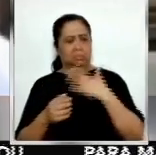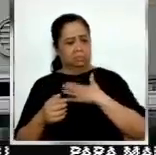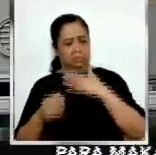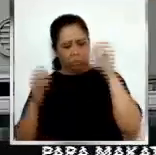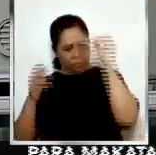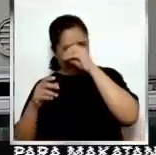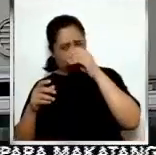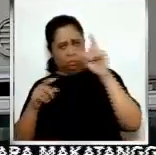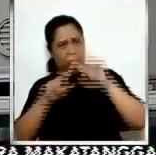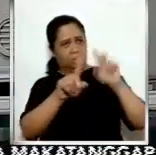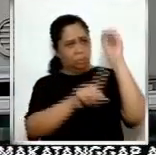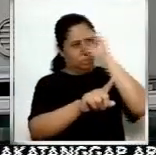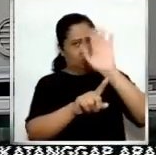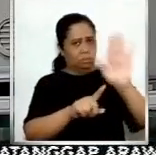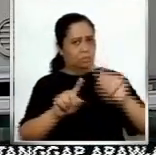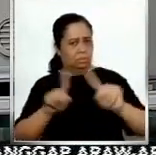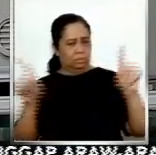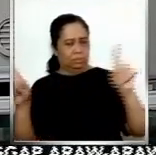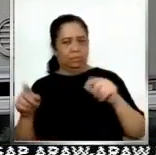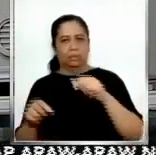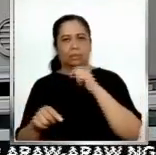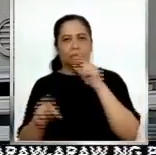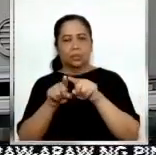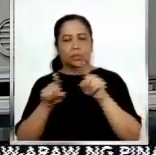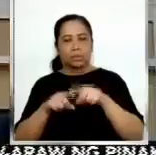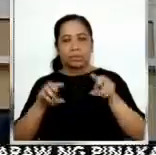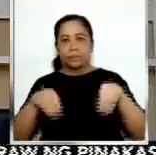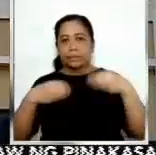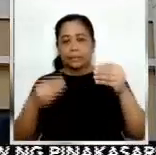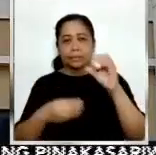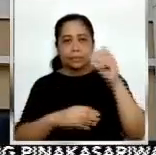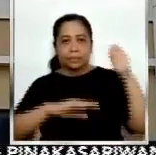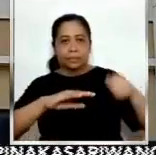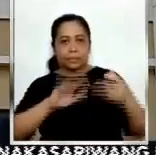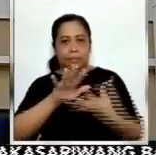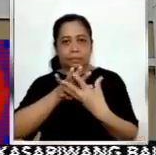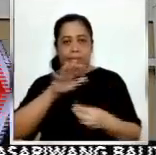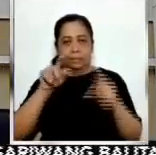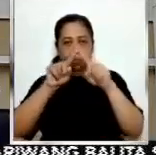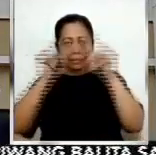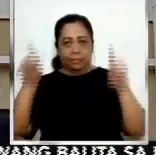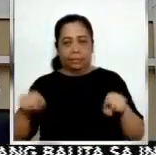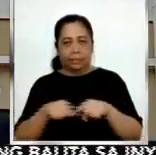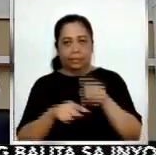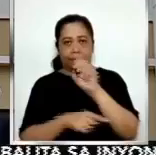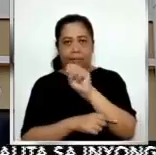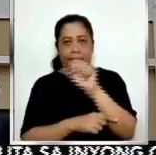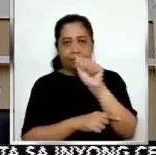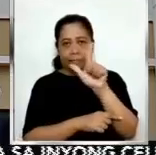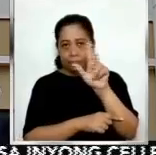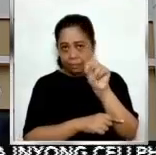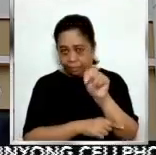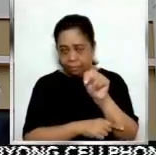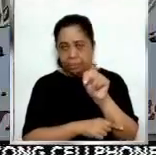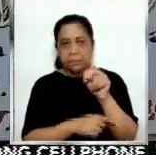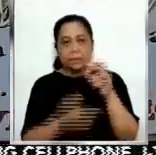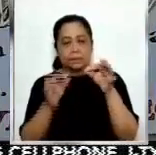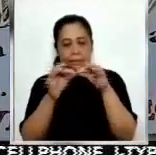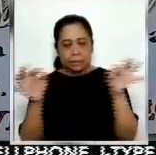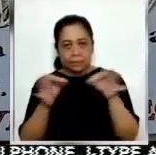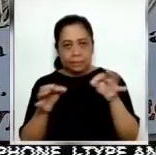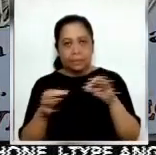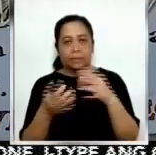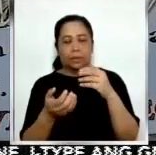honors. Hindi rin basta-basta maglalabas ang Ombudsman ng kopya ng Statement of Assets and Liabilities and Net Worth o SALN kung